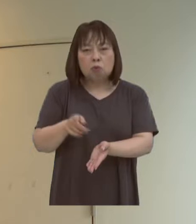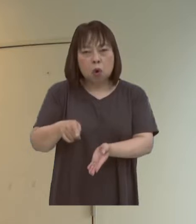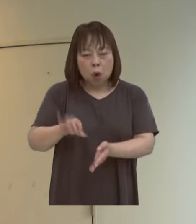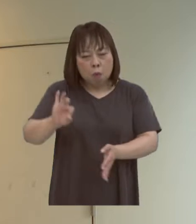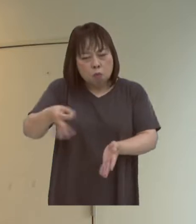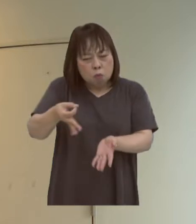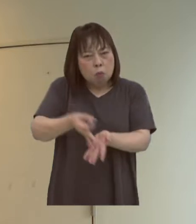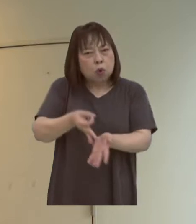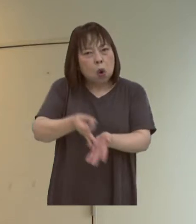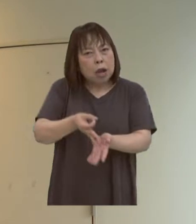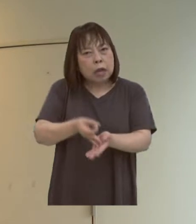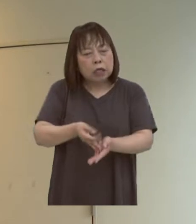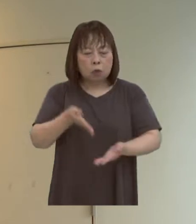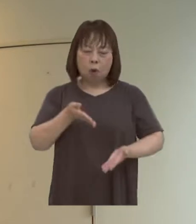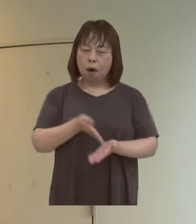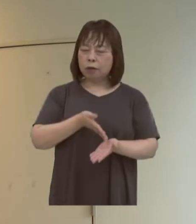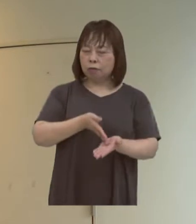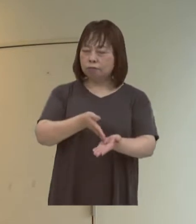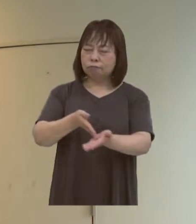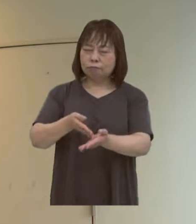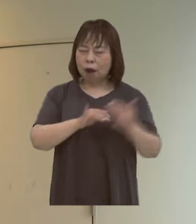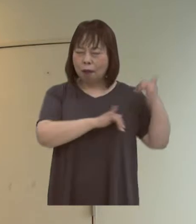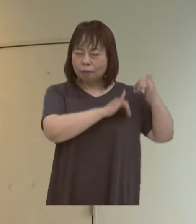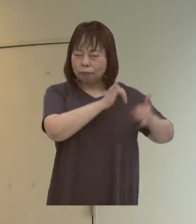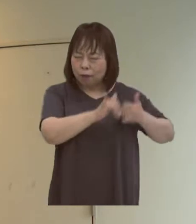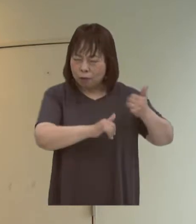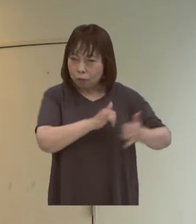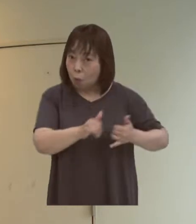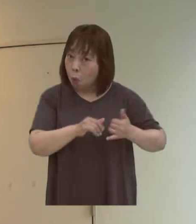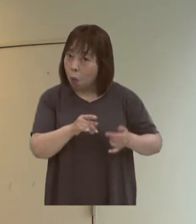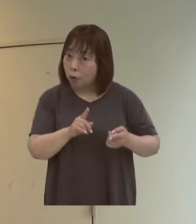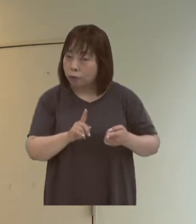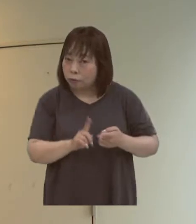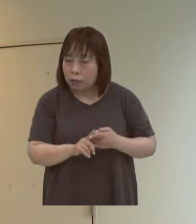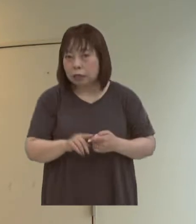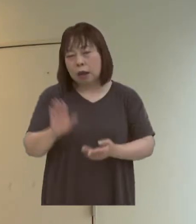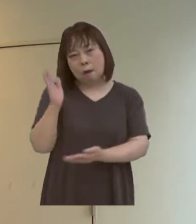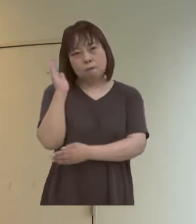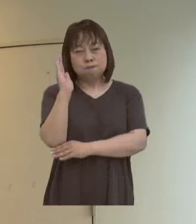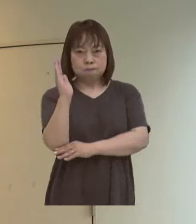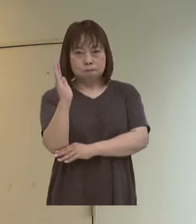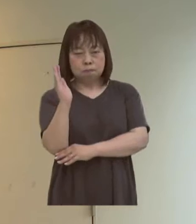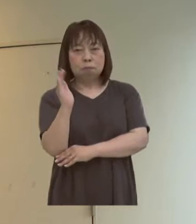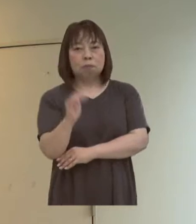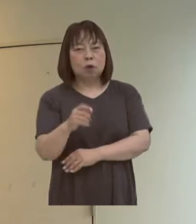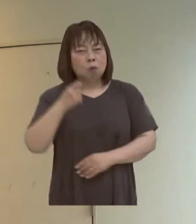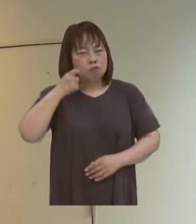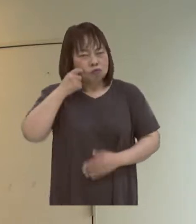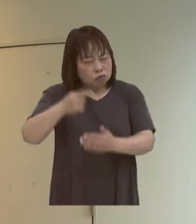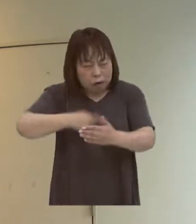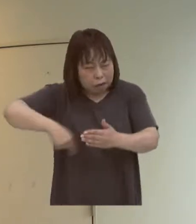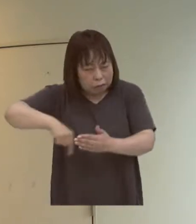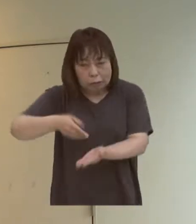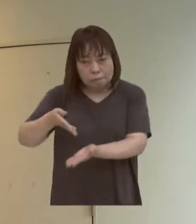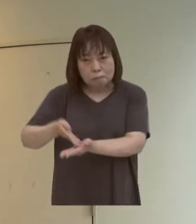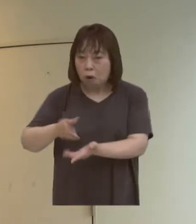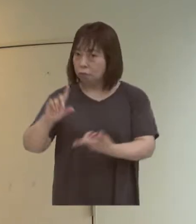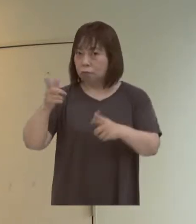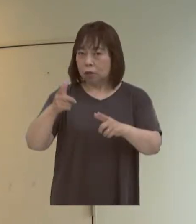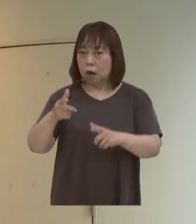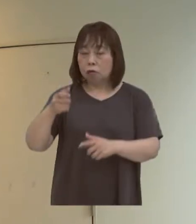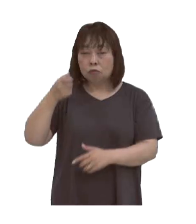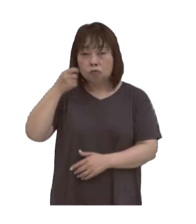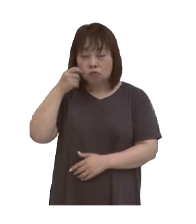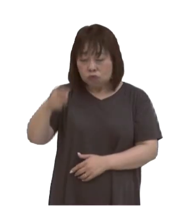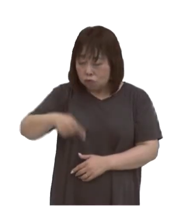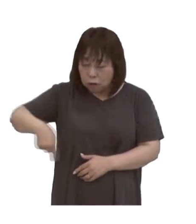語を語るのが仕事の伝統話芸です。と言っても難しい話をするのではありません。逆